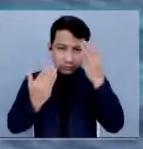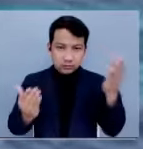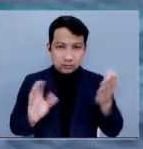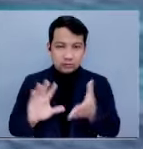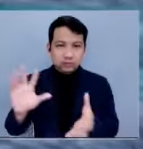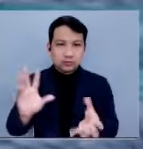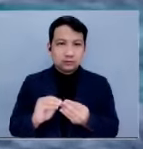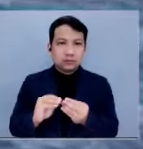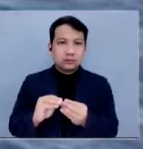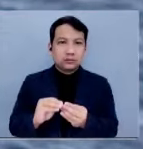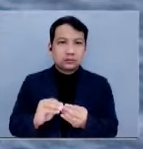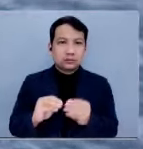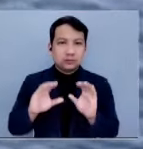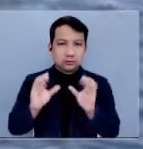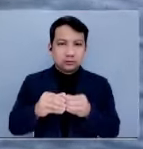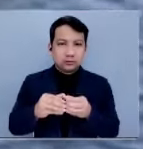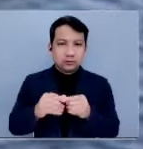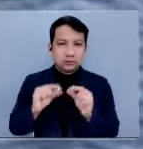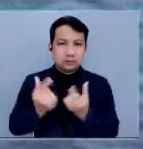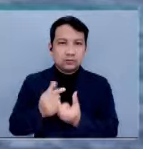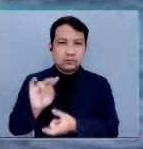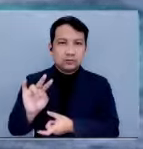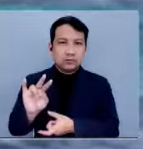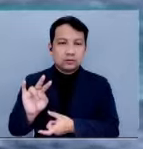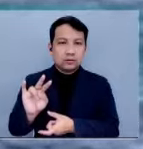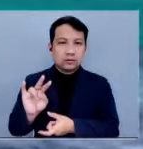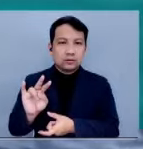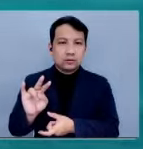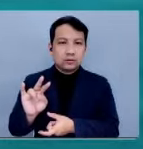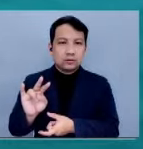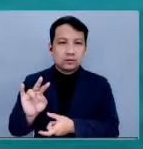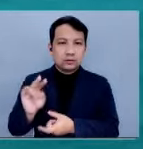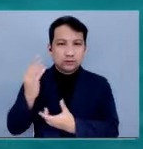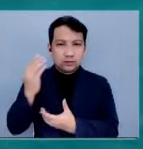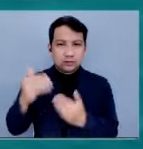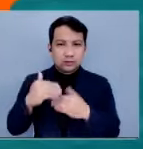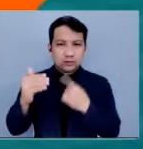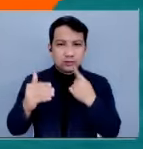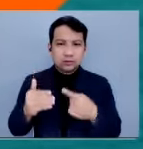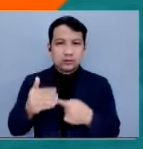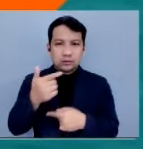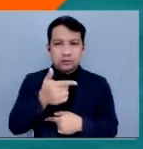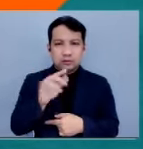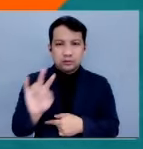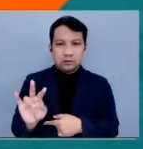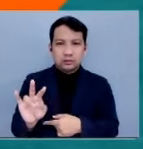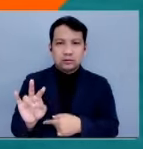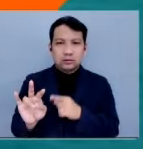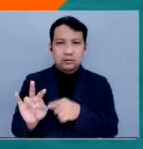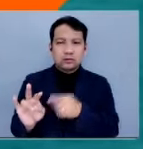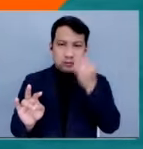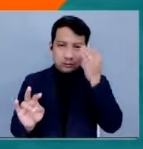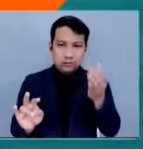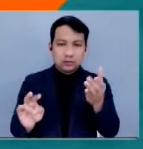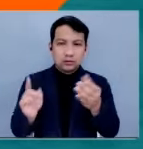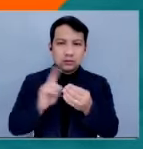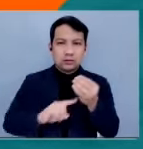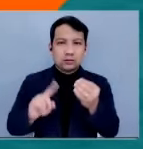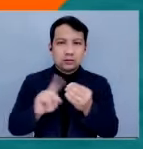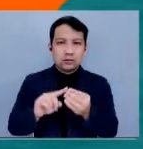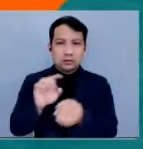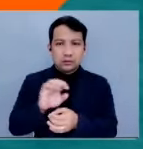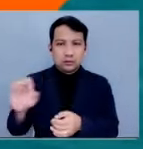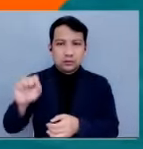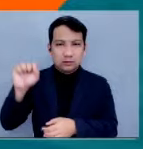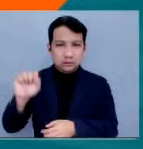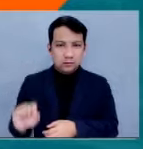of s ng mga panghaharas ng China sa mga barko ng Pilipinas ayon sa G7 nababahala pa rin sila sa sitwasyon sa East at South